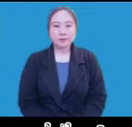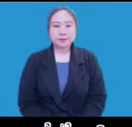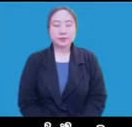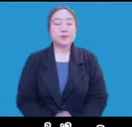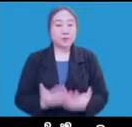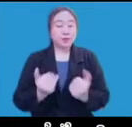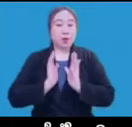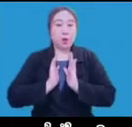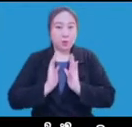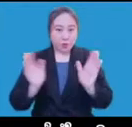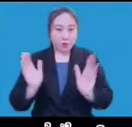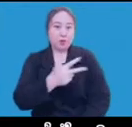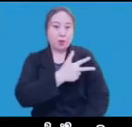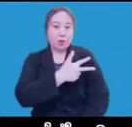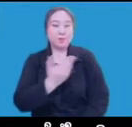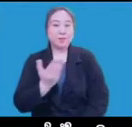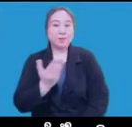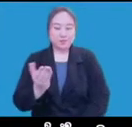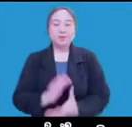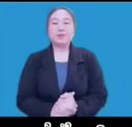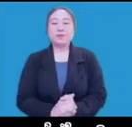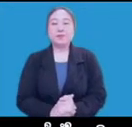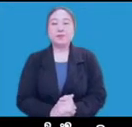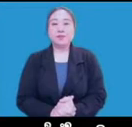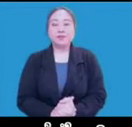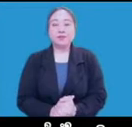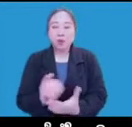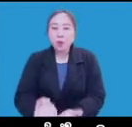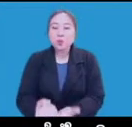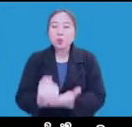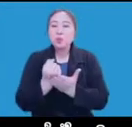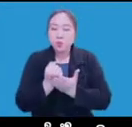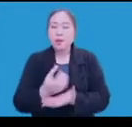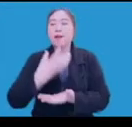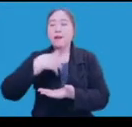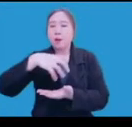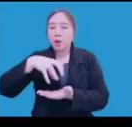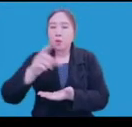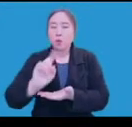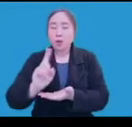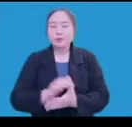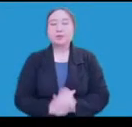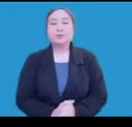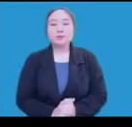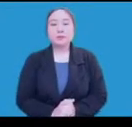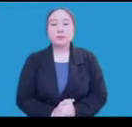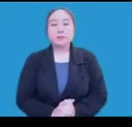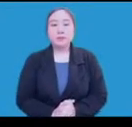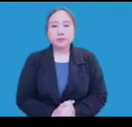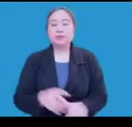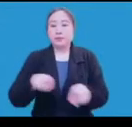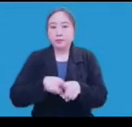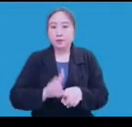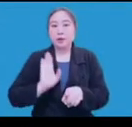ครับผมขอขอบคุณดร.สุทธิพงษ์มากนะครับที่มาช่วยเล่าให้ฟังถึงเ